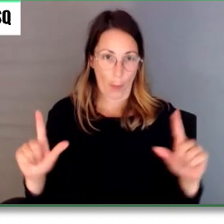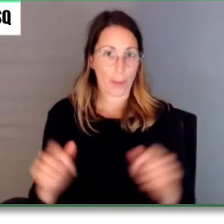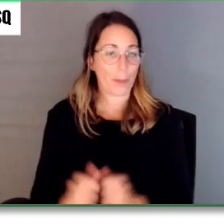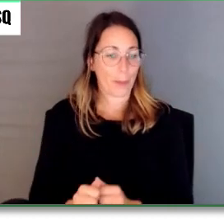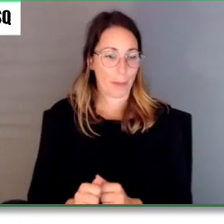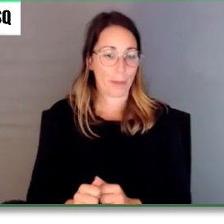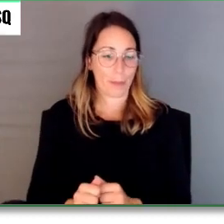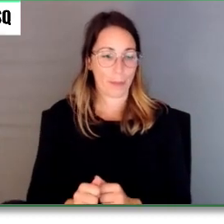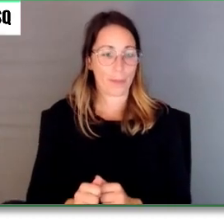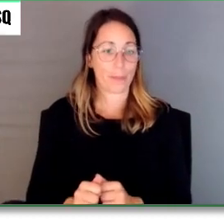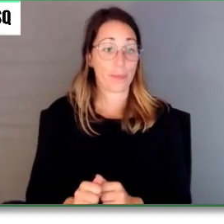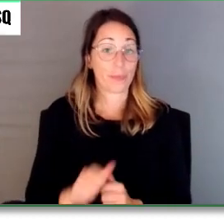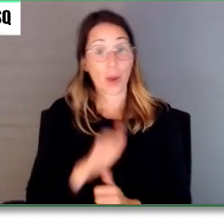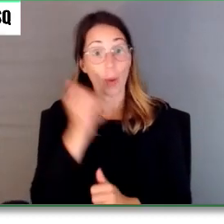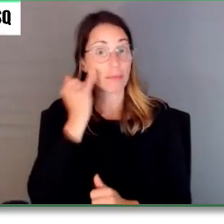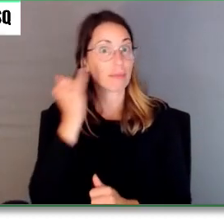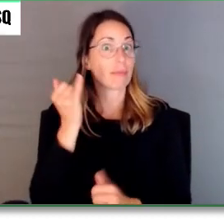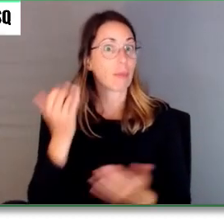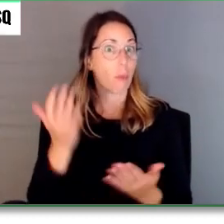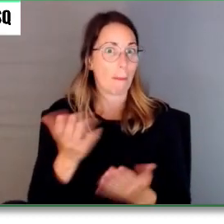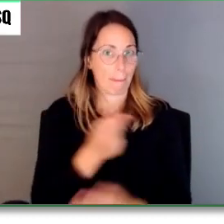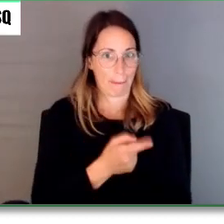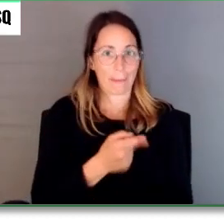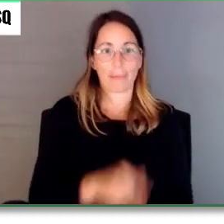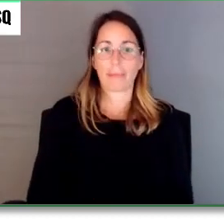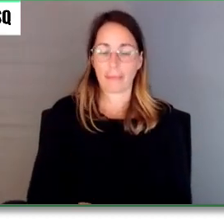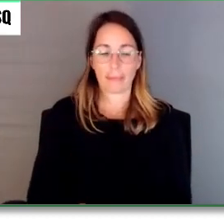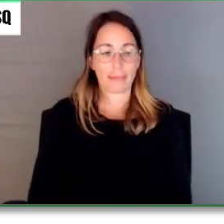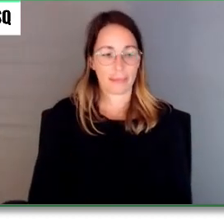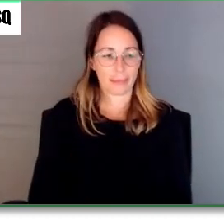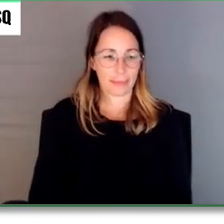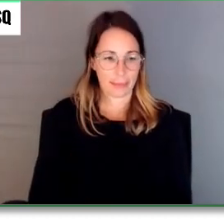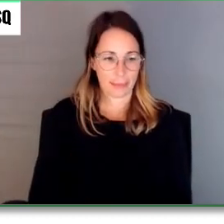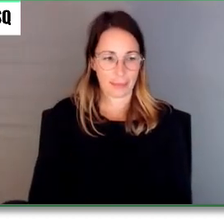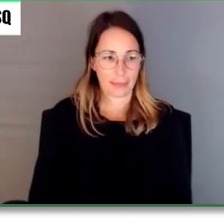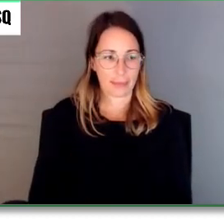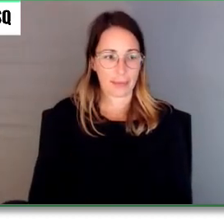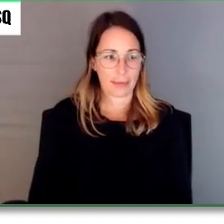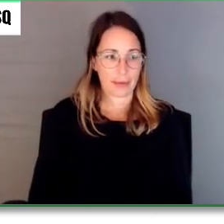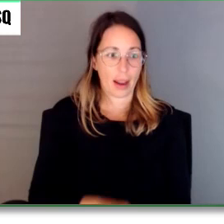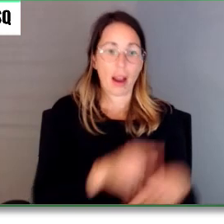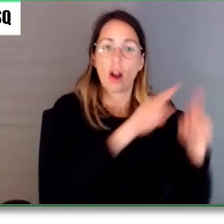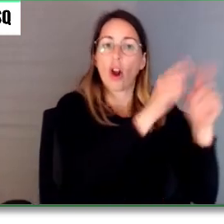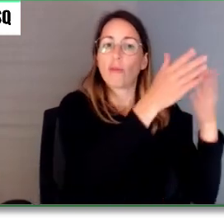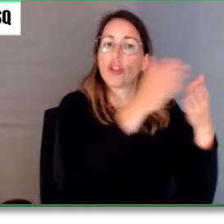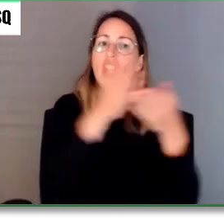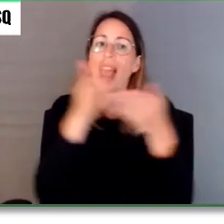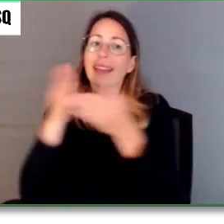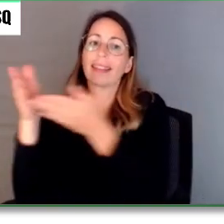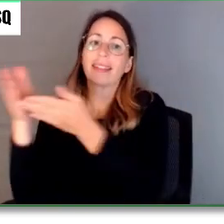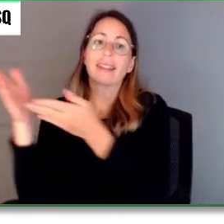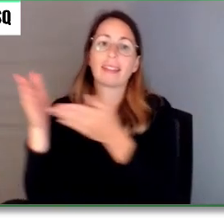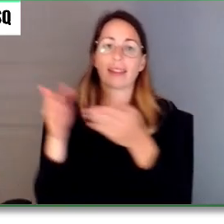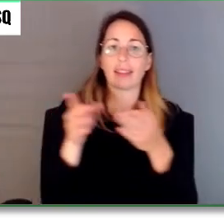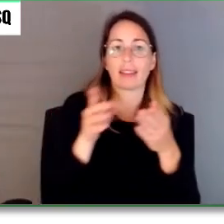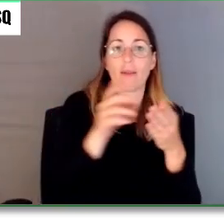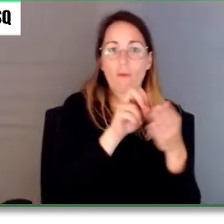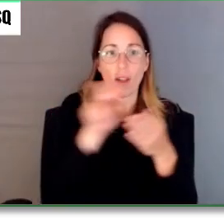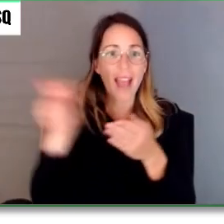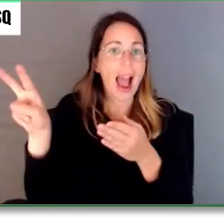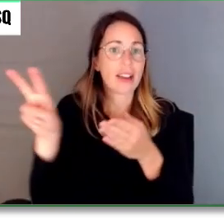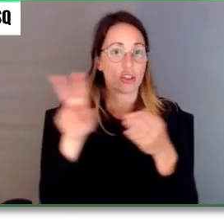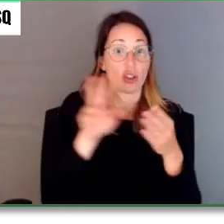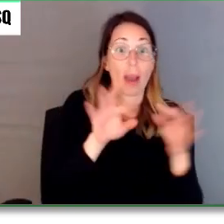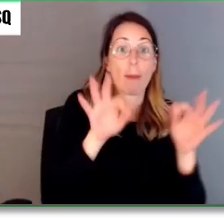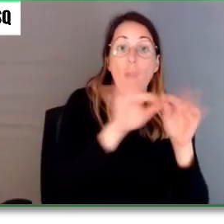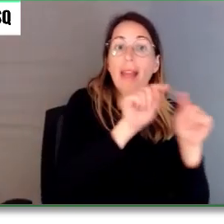Une autre idée portait sur la chaîne de voyage et les points importants de service. Il faut se poser la